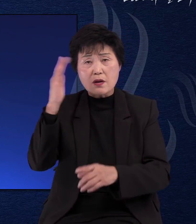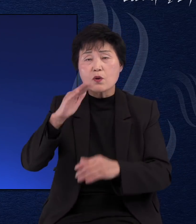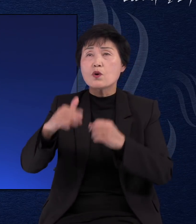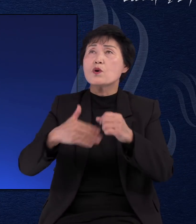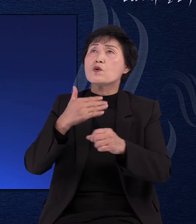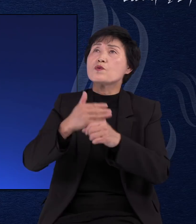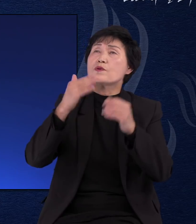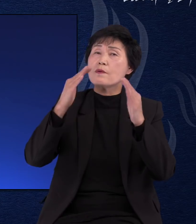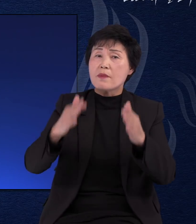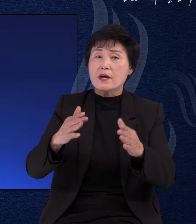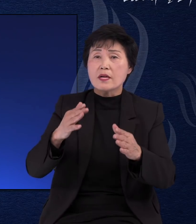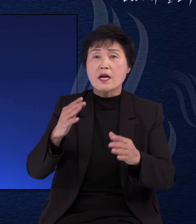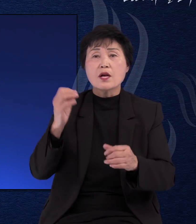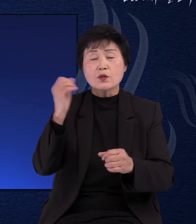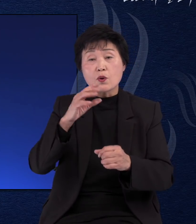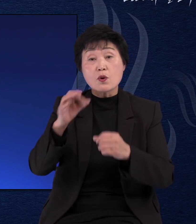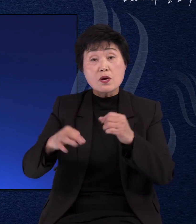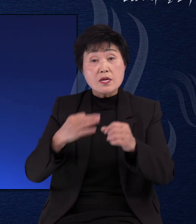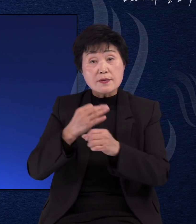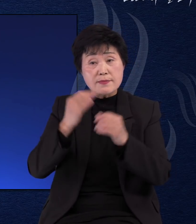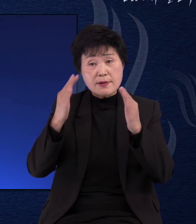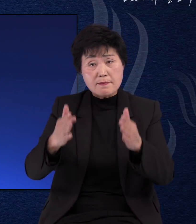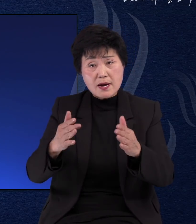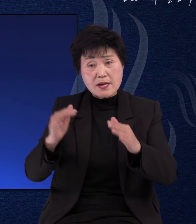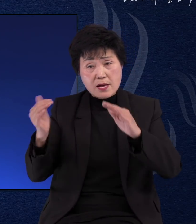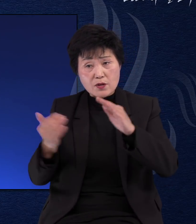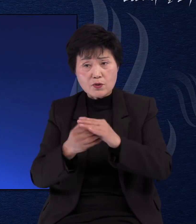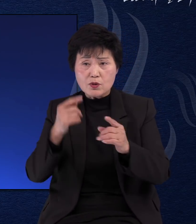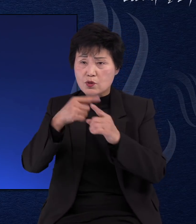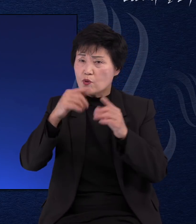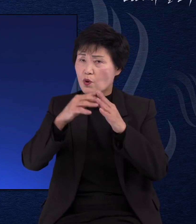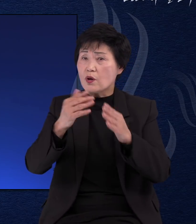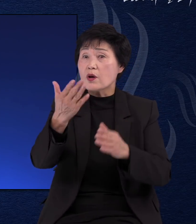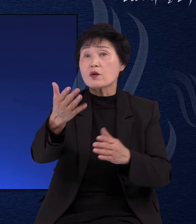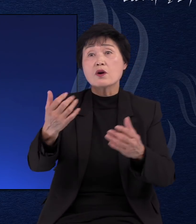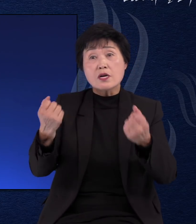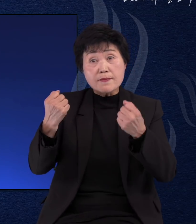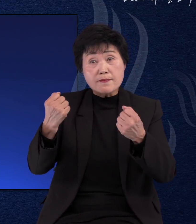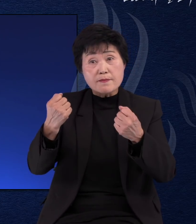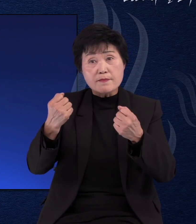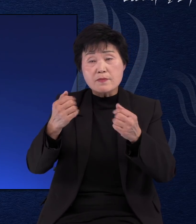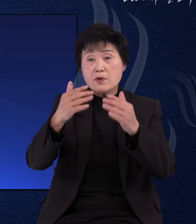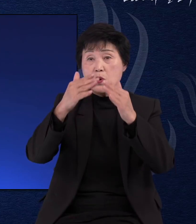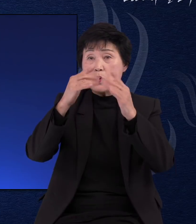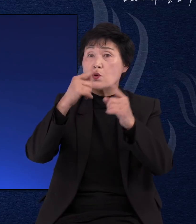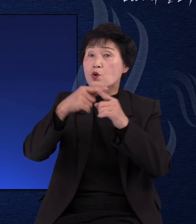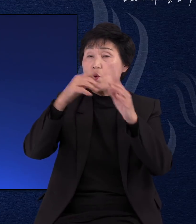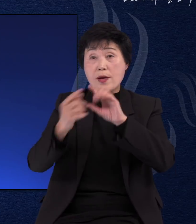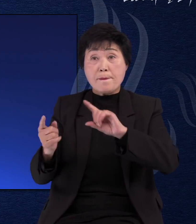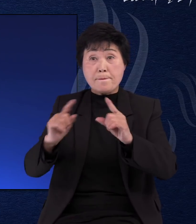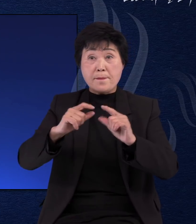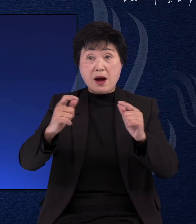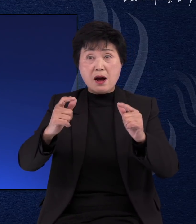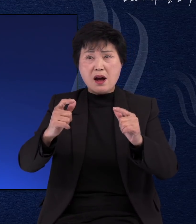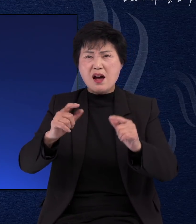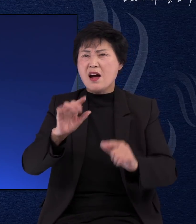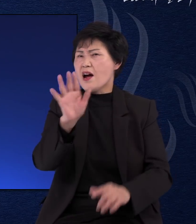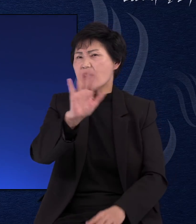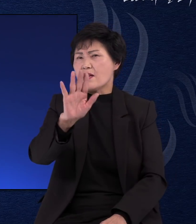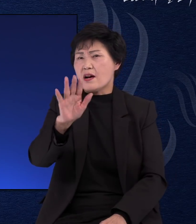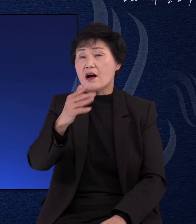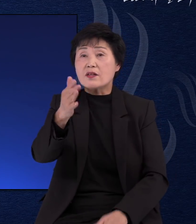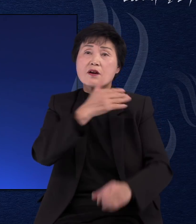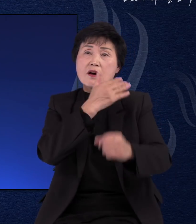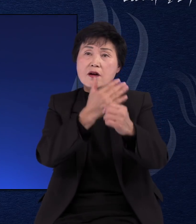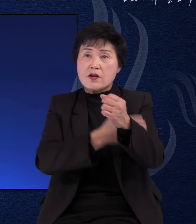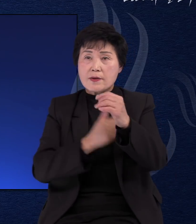너가 10몇 년 만에 이루어진 이 교회가 네 힘으로 왔다고 생각하느냐? 어림도 없는 소리 하지 마라. 너의 능력을 초월하는